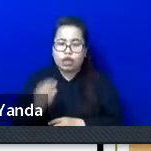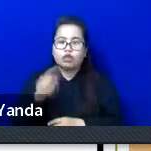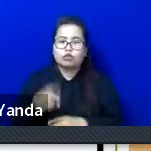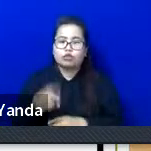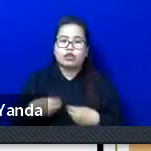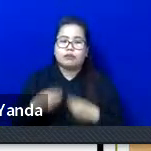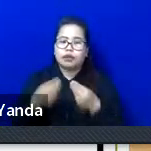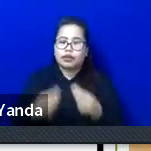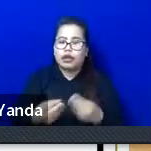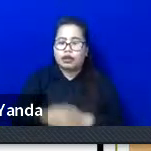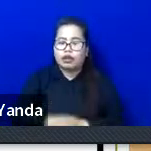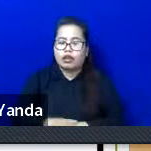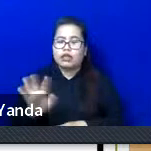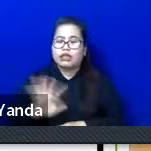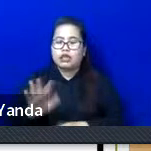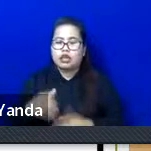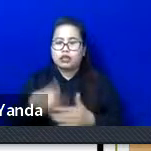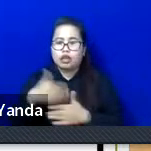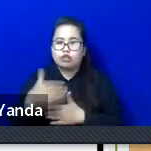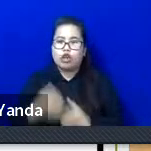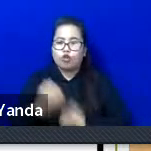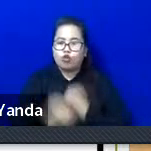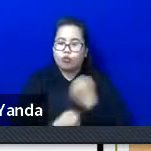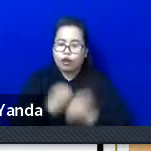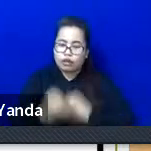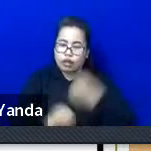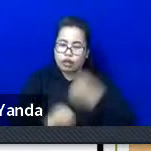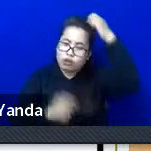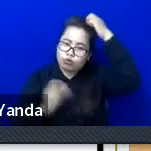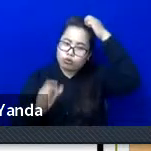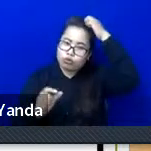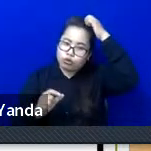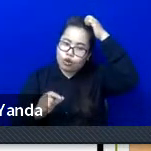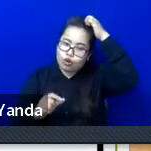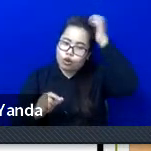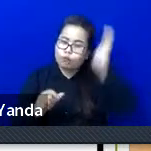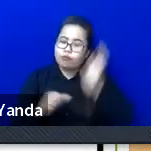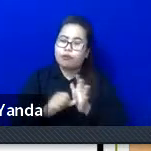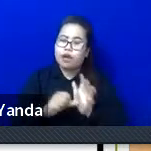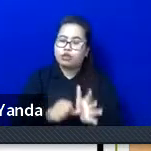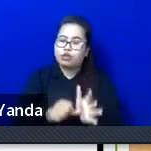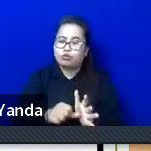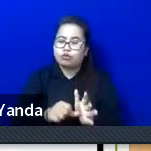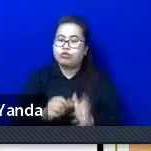diberikan. Ya, tidak kemudian berupaya untuk membantu